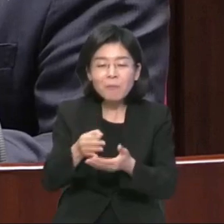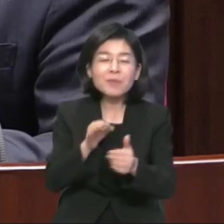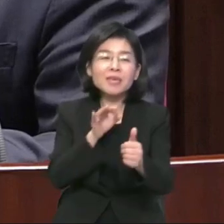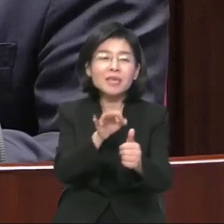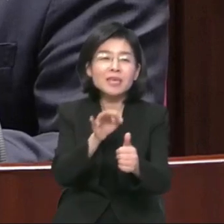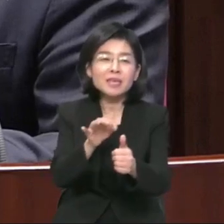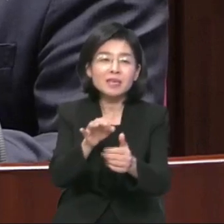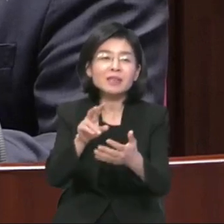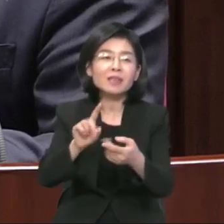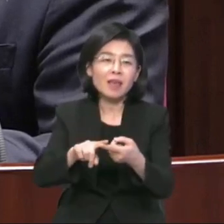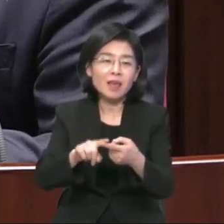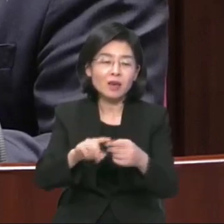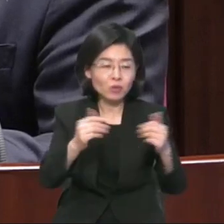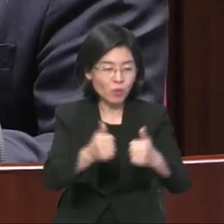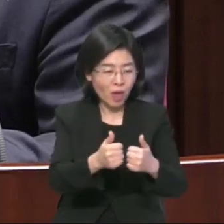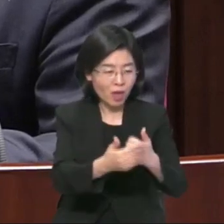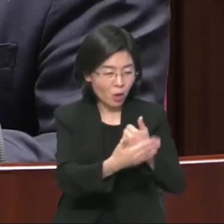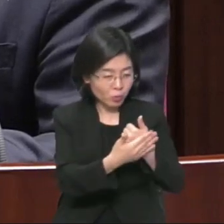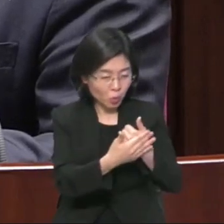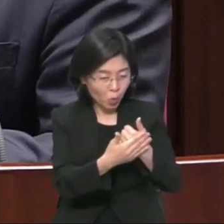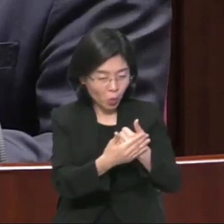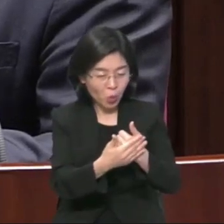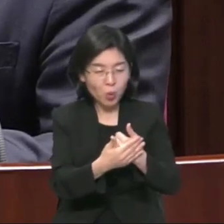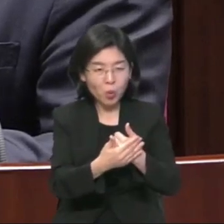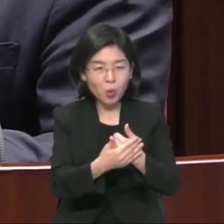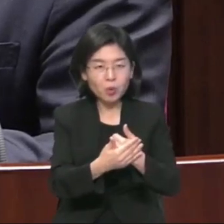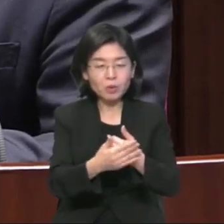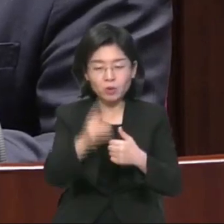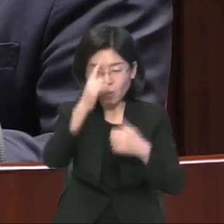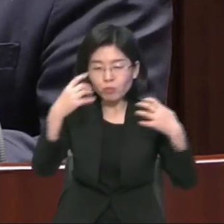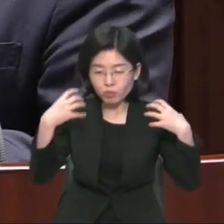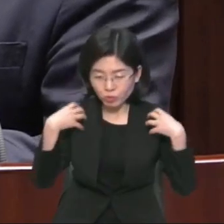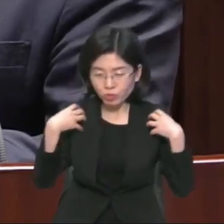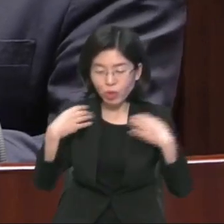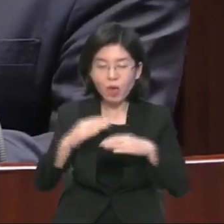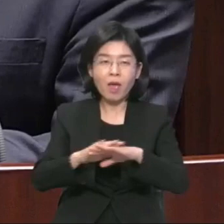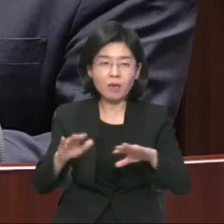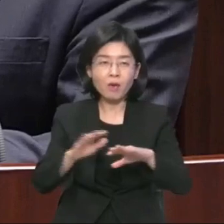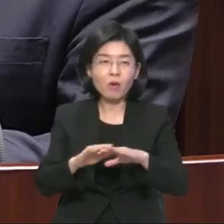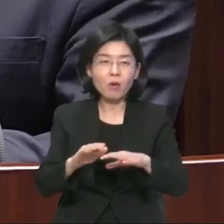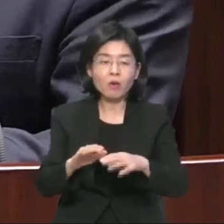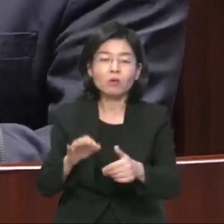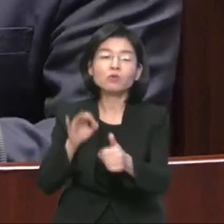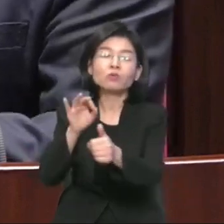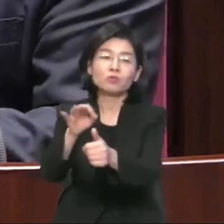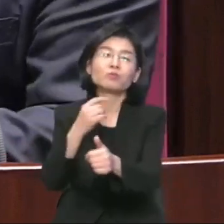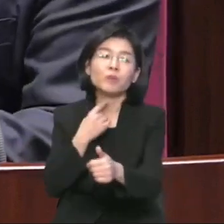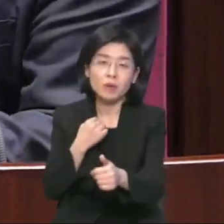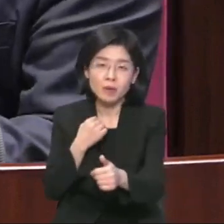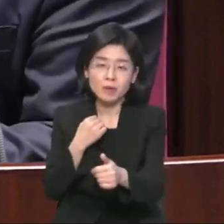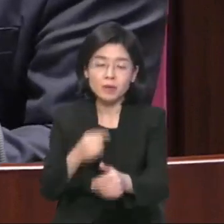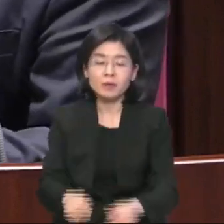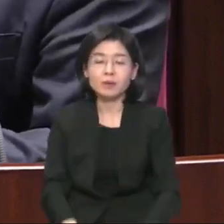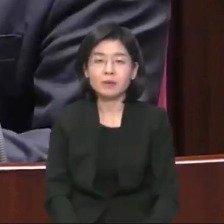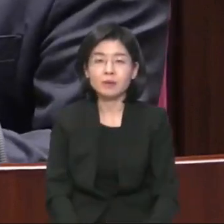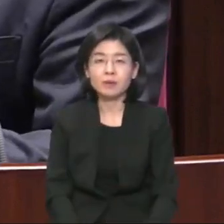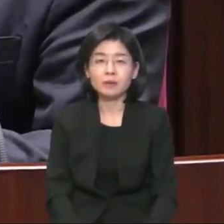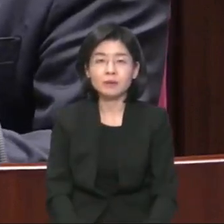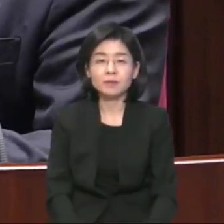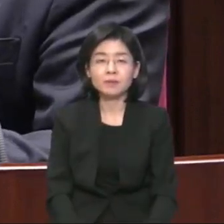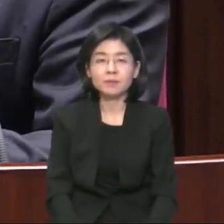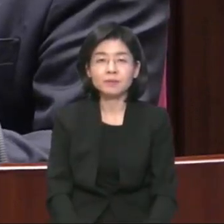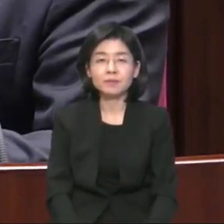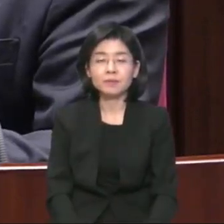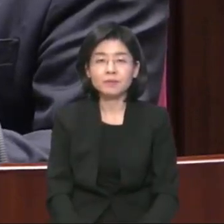문제를 해결을 임시적인 방편으로나마 해결한 게 굉장히 중요했던 것 같습니다.